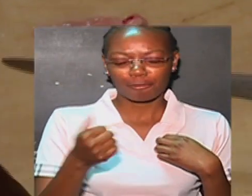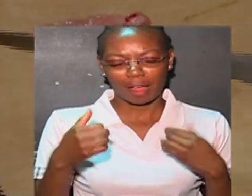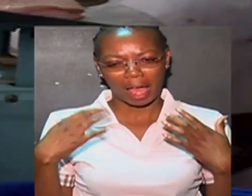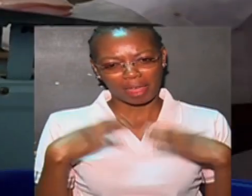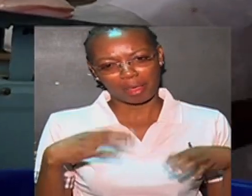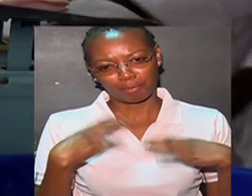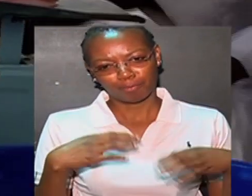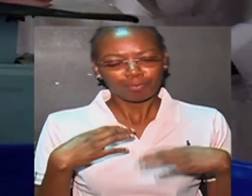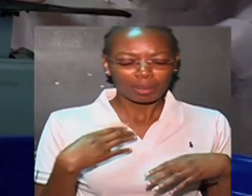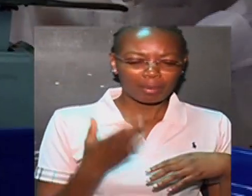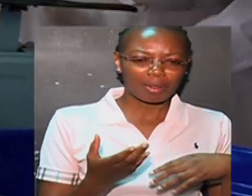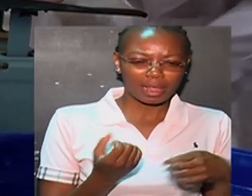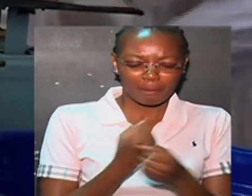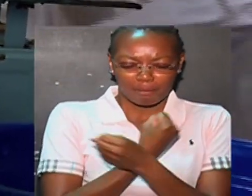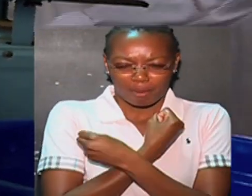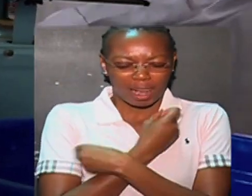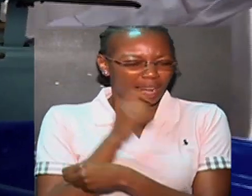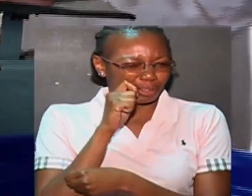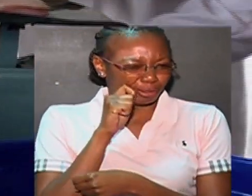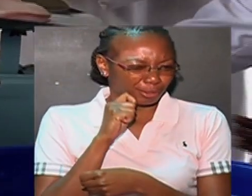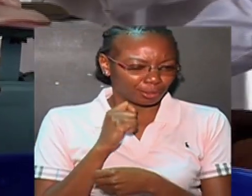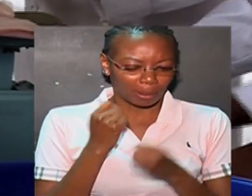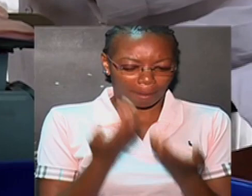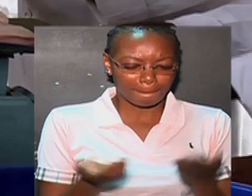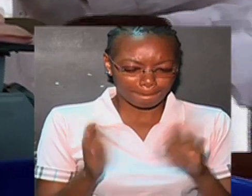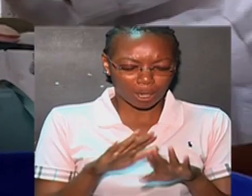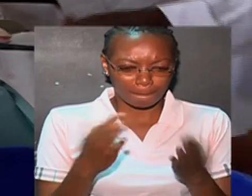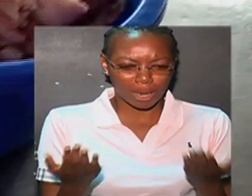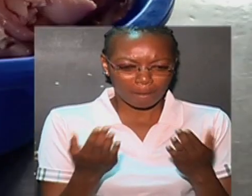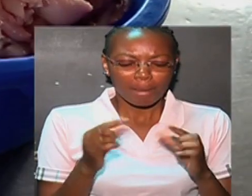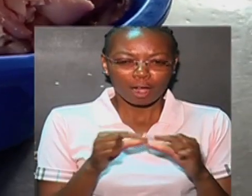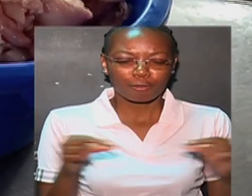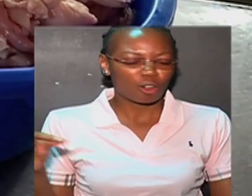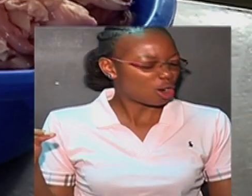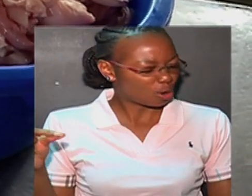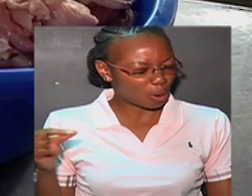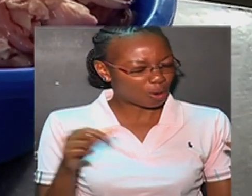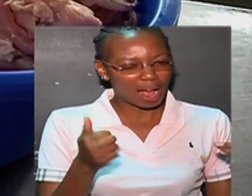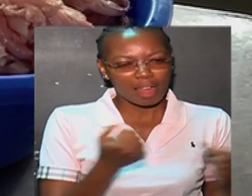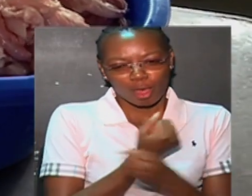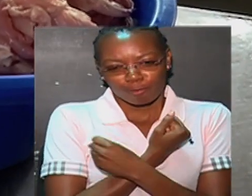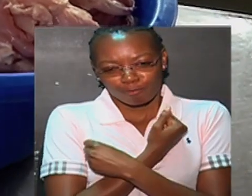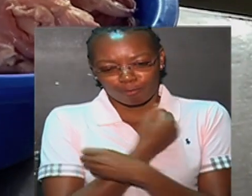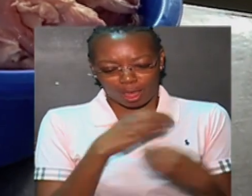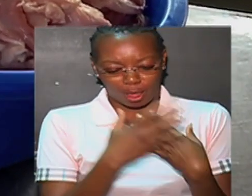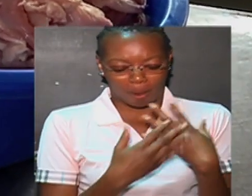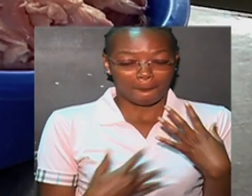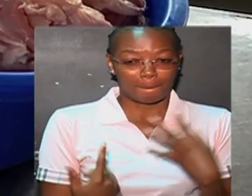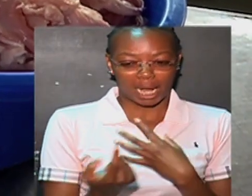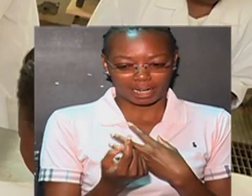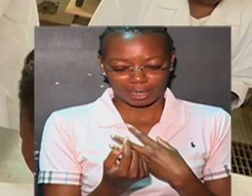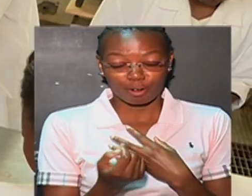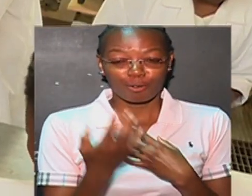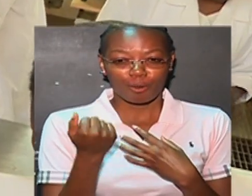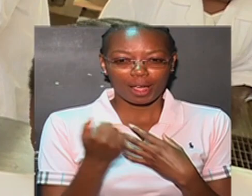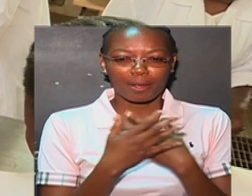nyama ile haijaiva sana. Wengine hupenda ikiwa na damu kiasi, kwa sababu damu huwa tamu na nzuri